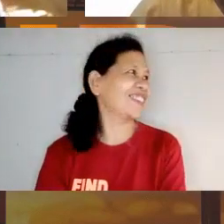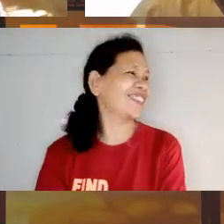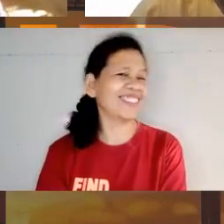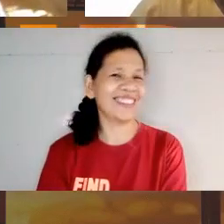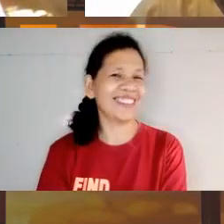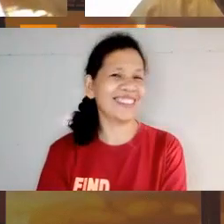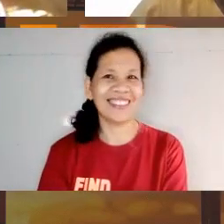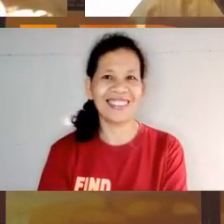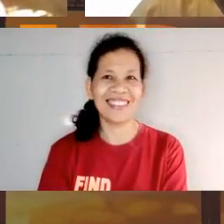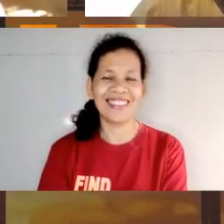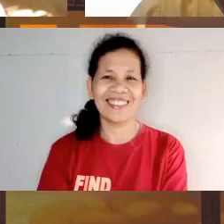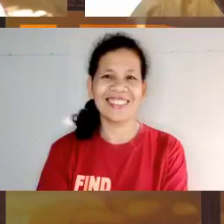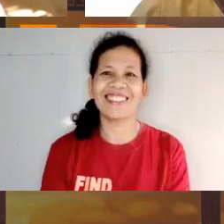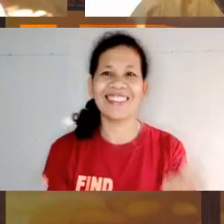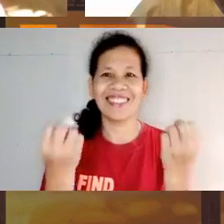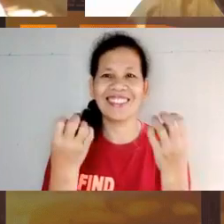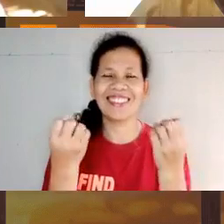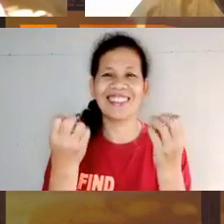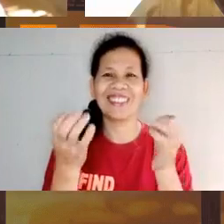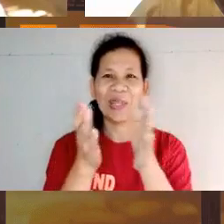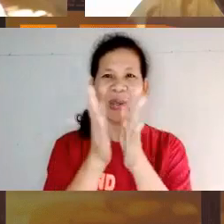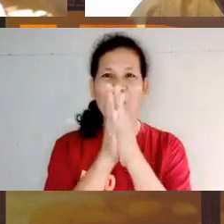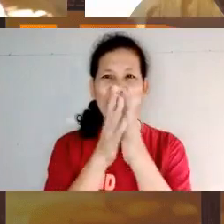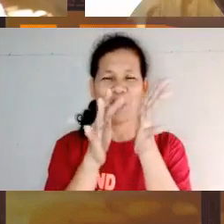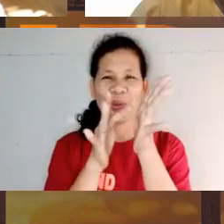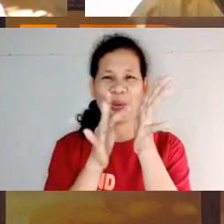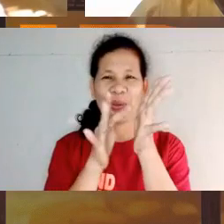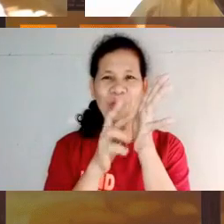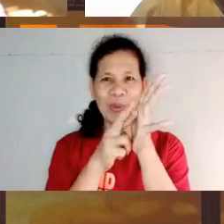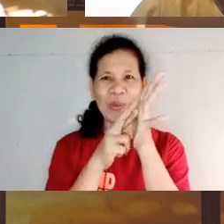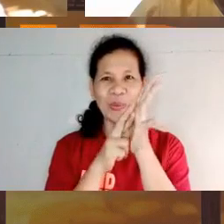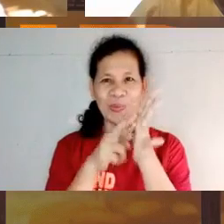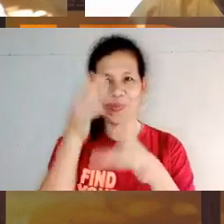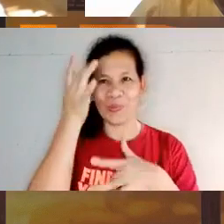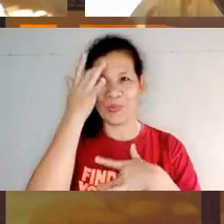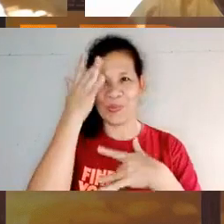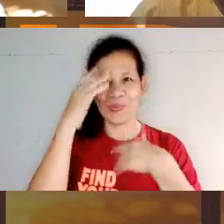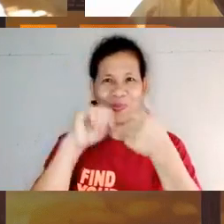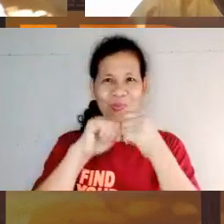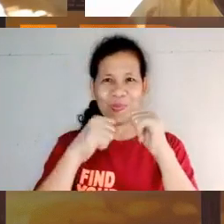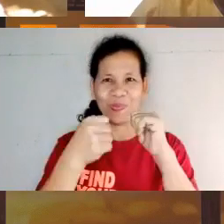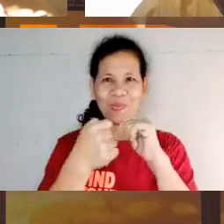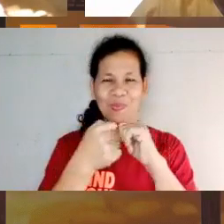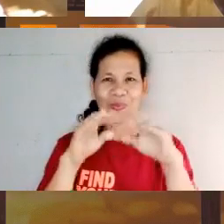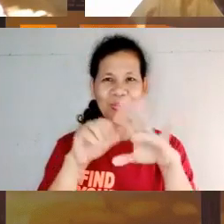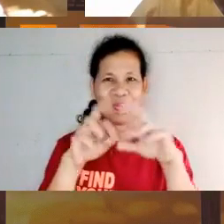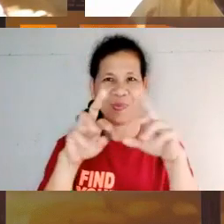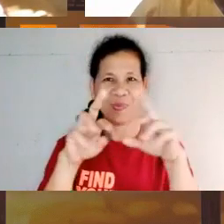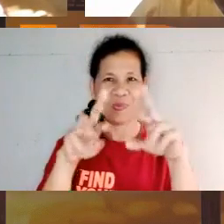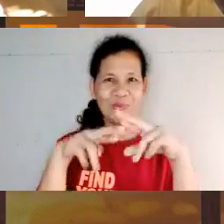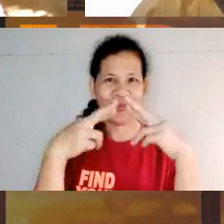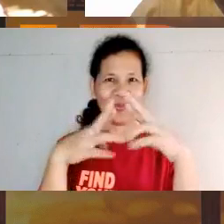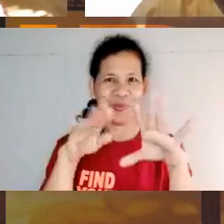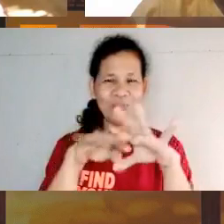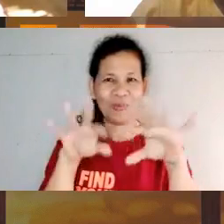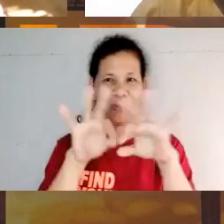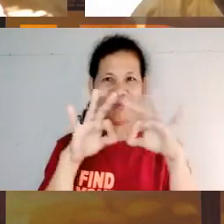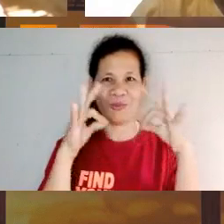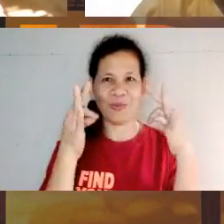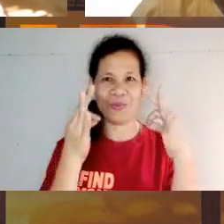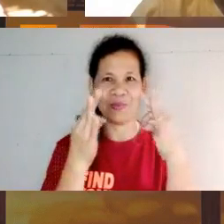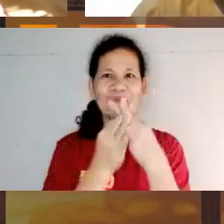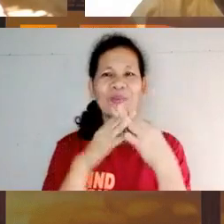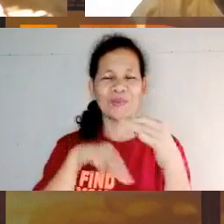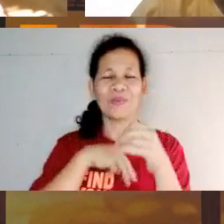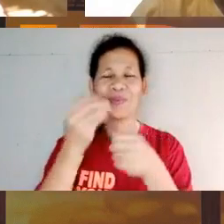mga kahilingan, mga karamdaman, mga suliranin ano, sa relasyon, sa pamilya. Idudulog po